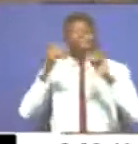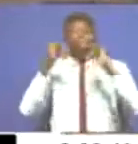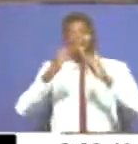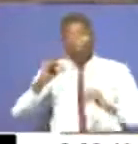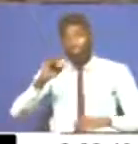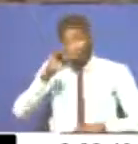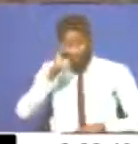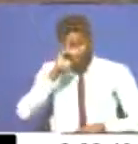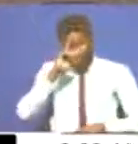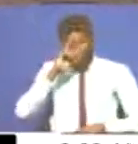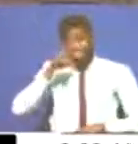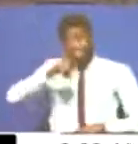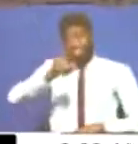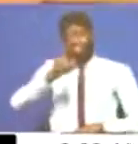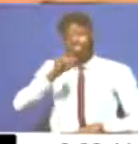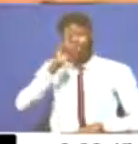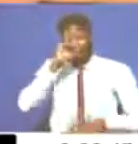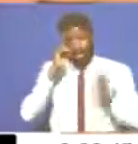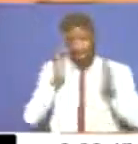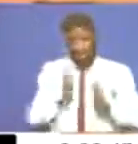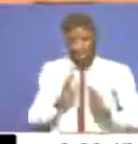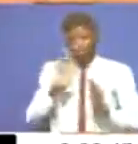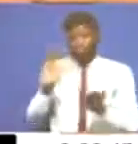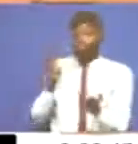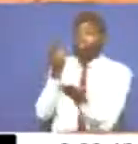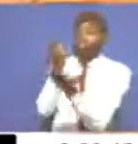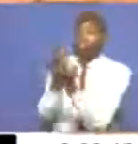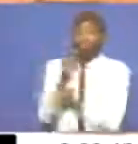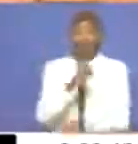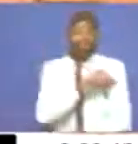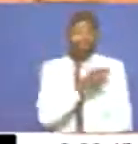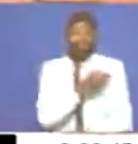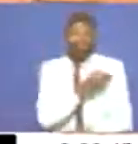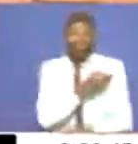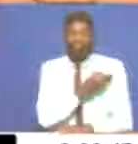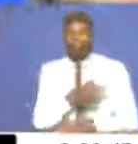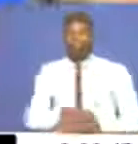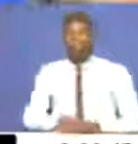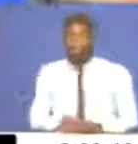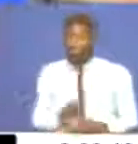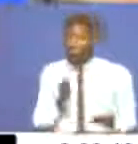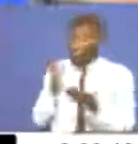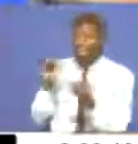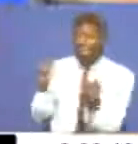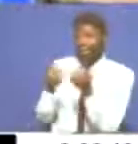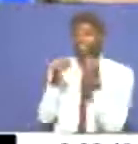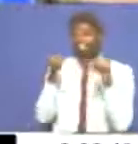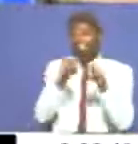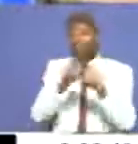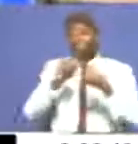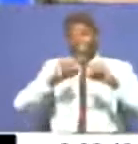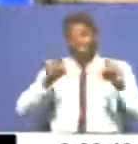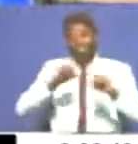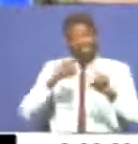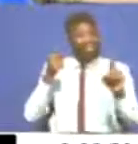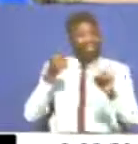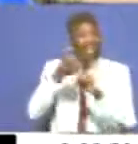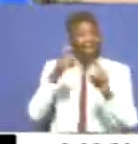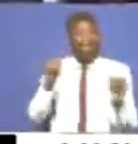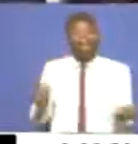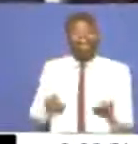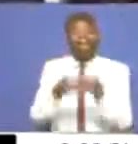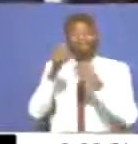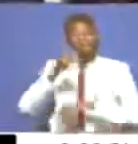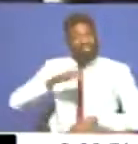treatment at a hospital in Nakuru. The latest attack is among a series of other attacks that have been experienced in the region.